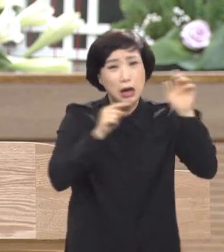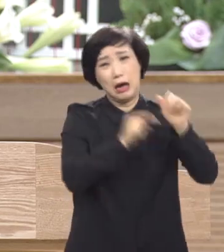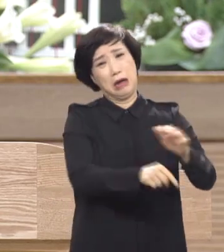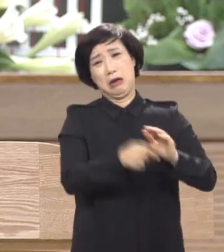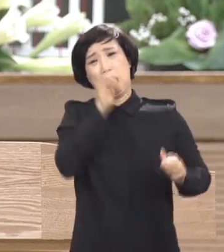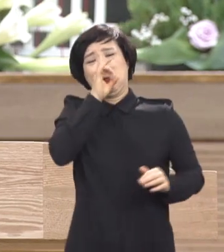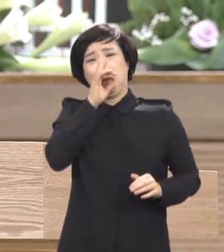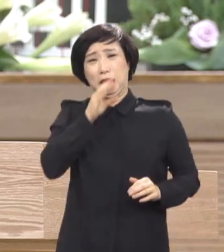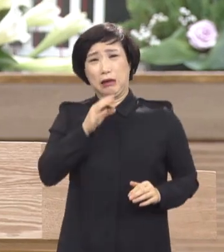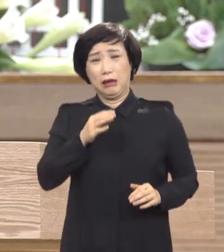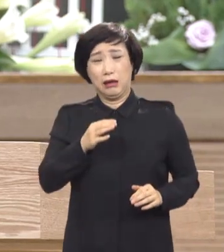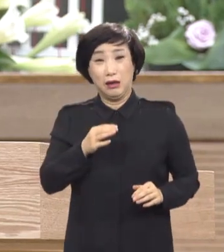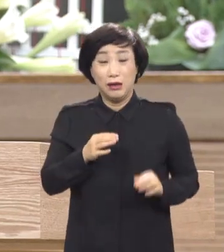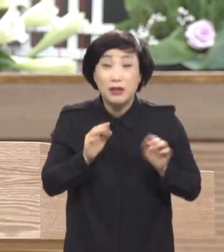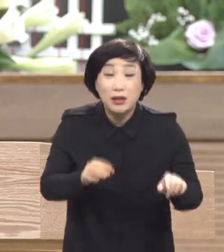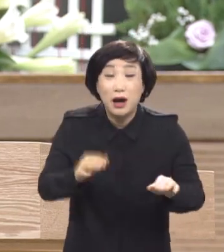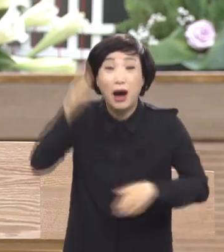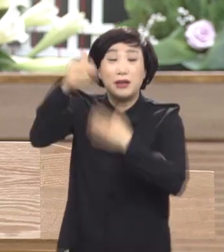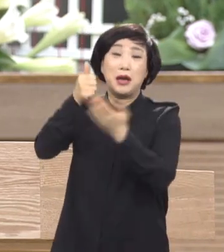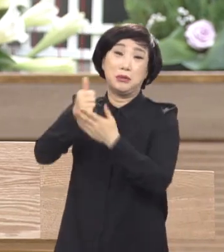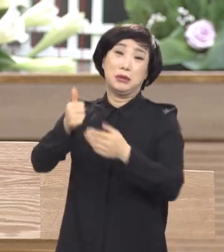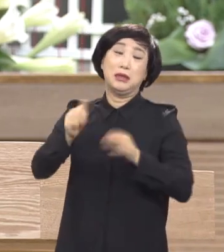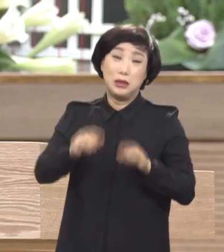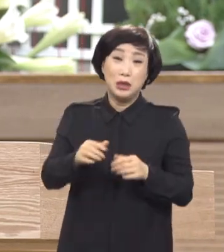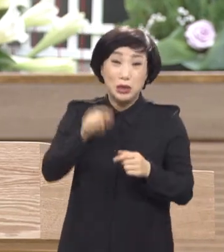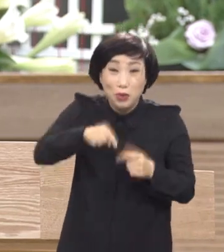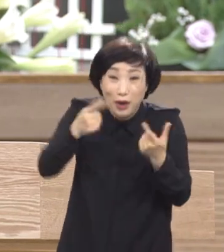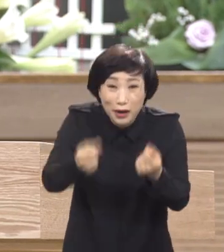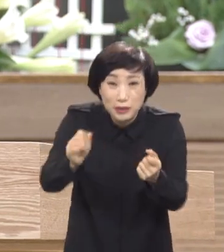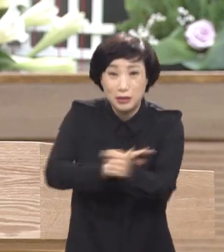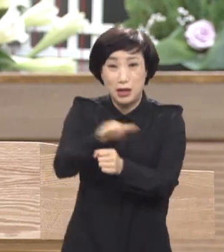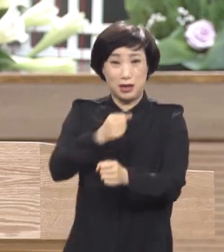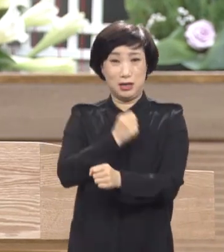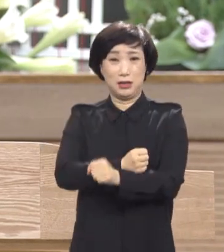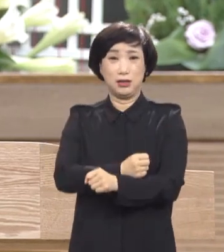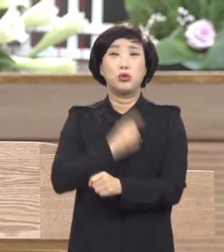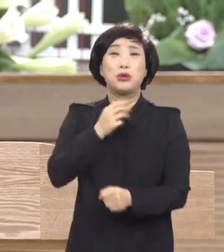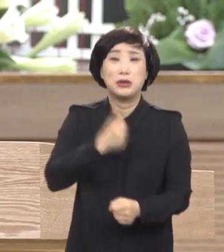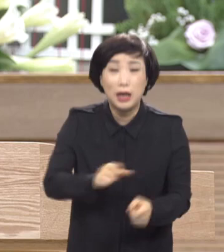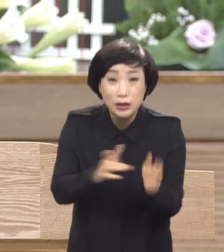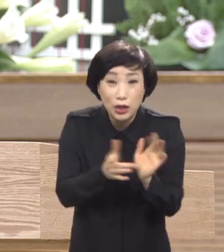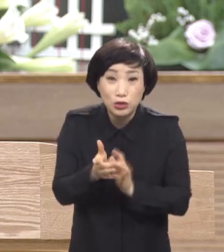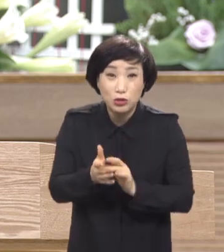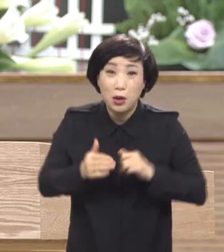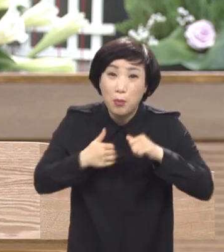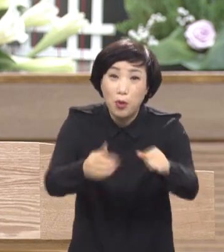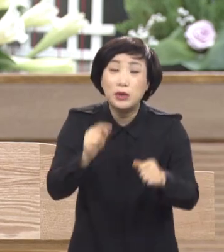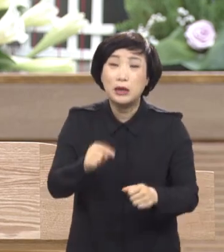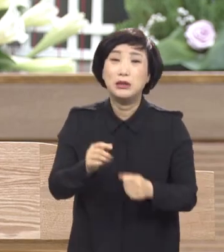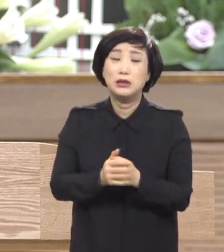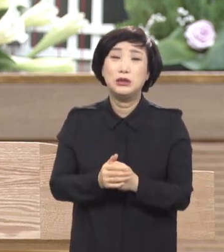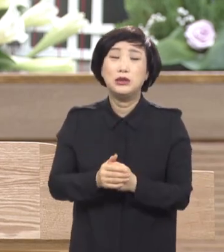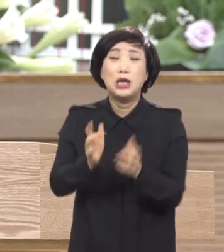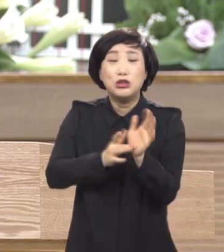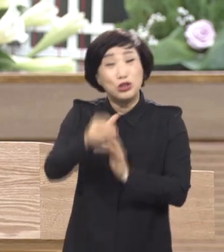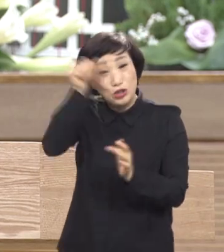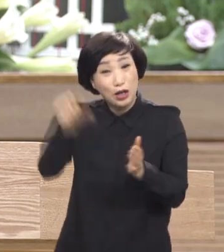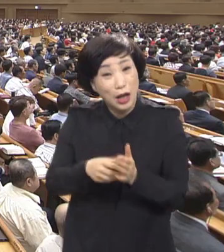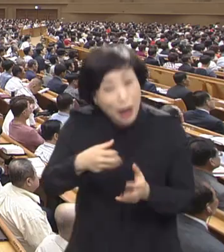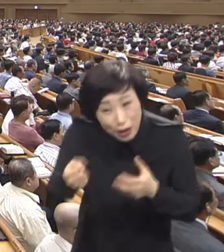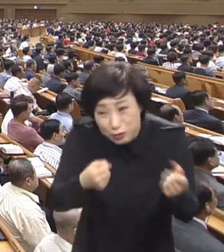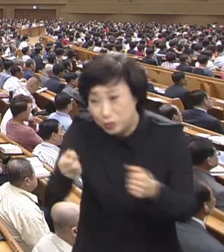예 하나님이 이처럼 사랑하사 독생자를 주신 독생자의 생애를